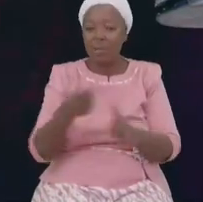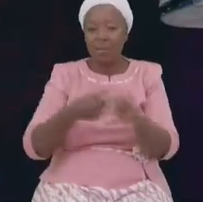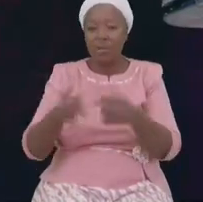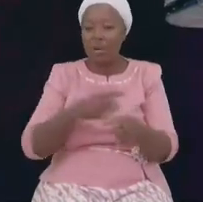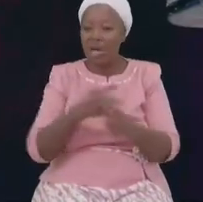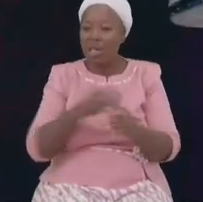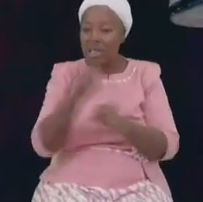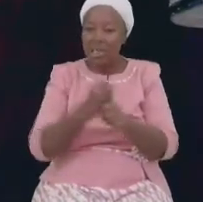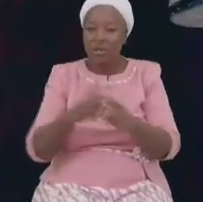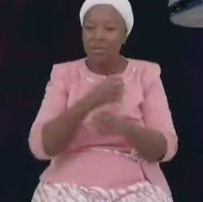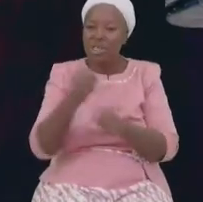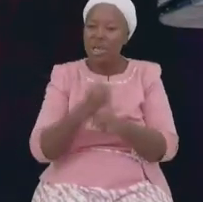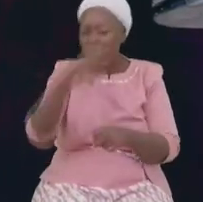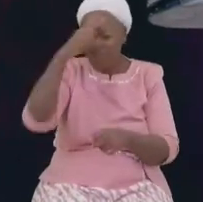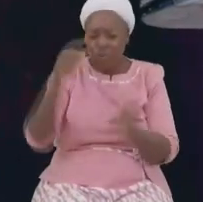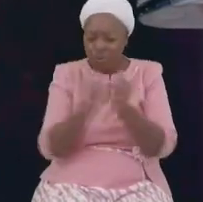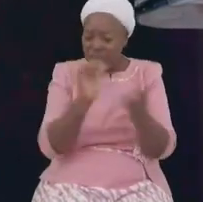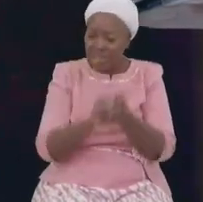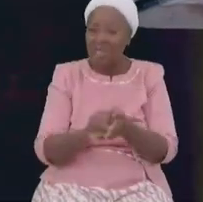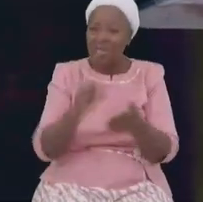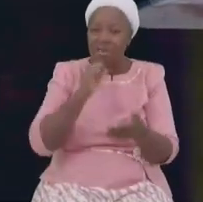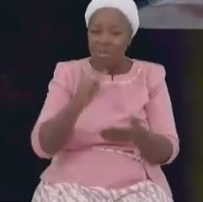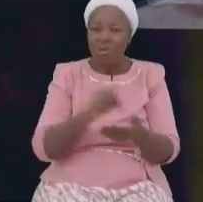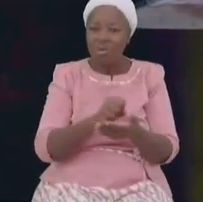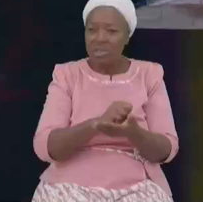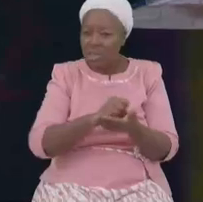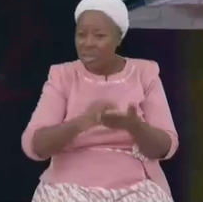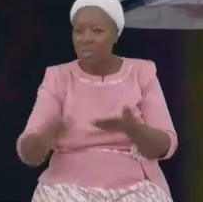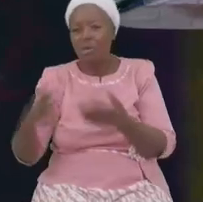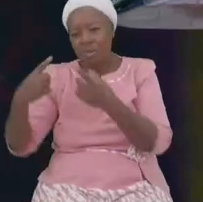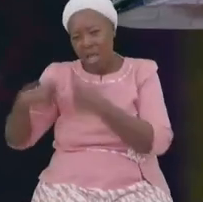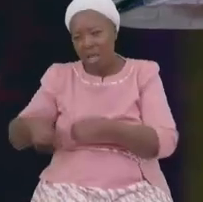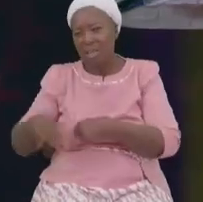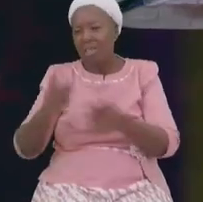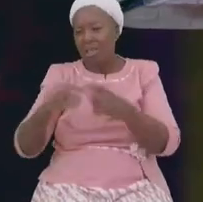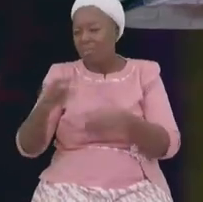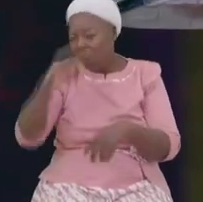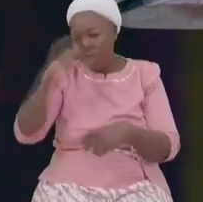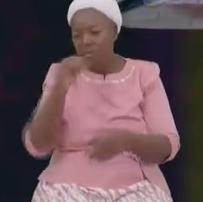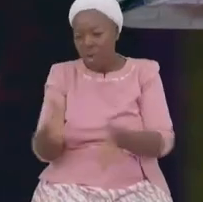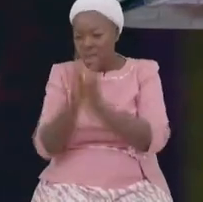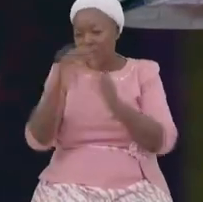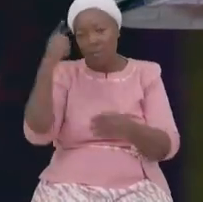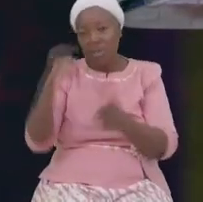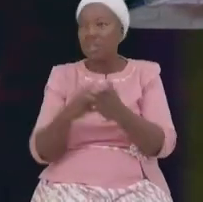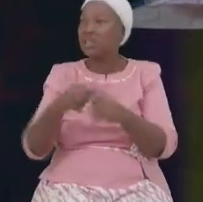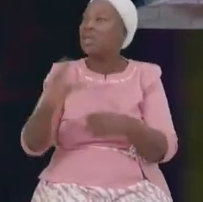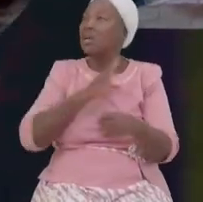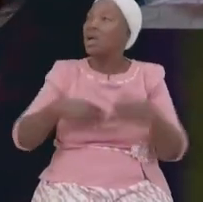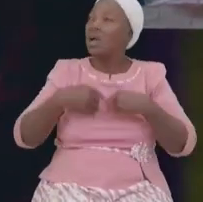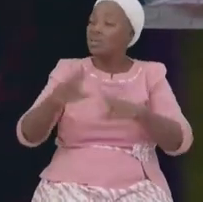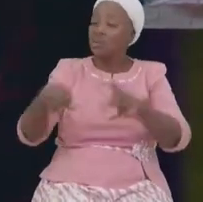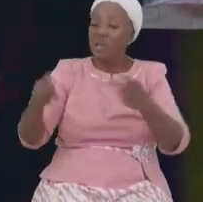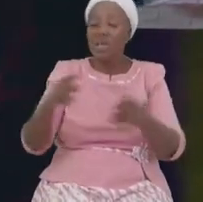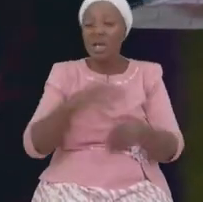non sanctifié, parce qu'il ne demande pas. Il a dit, Christ a pourvu cela, Christ a payé, a prié pour cela, pour que nous soyons